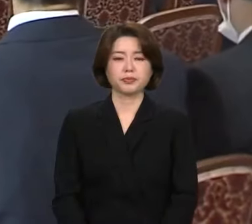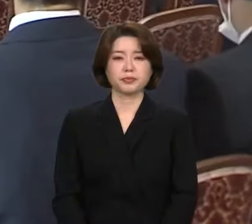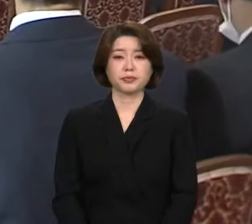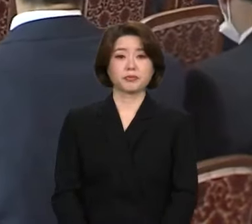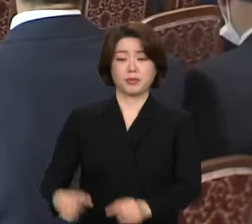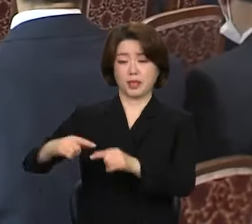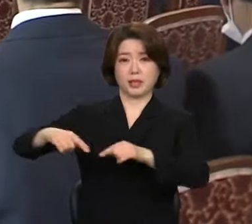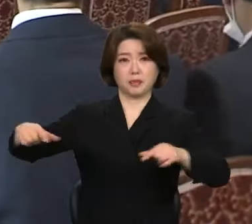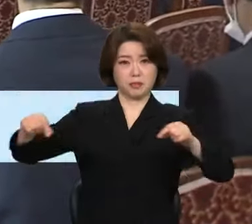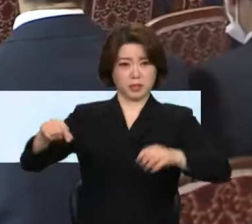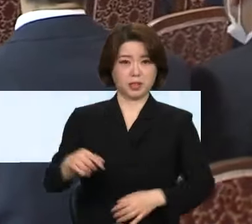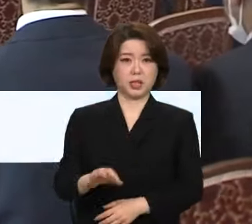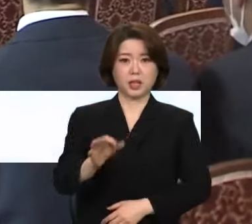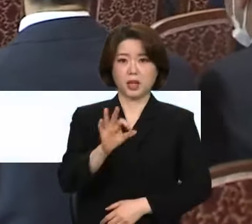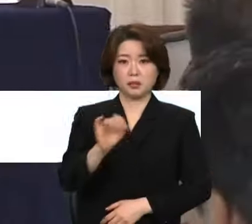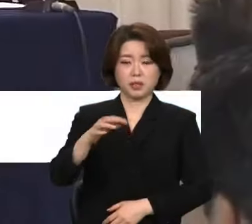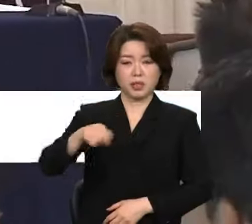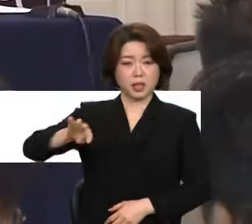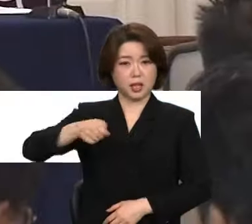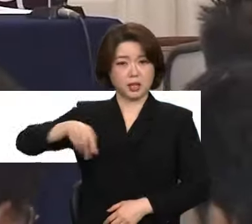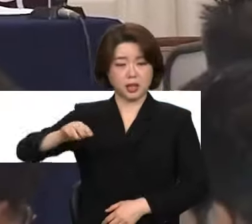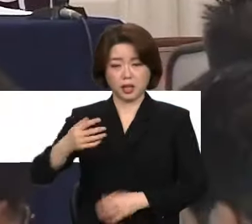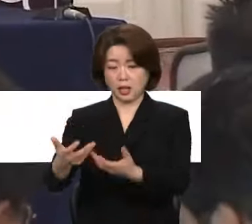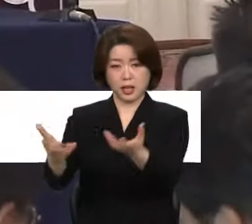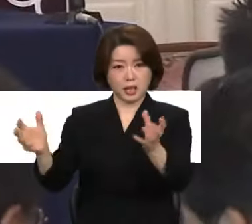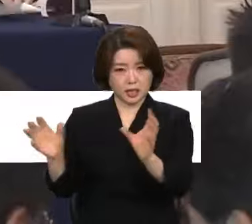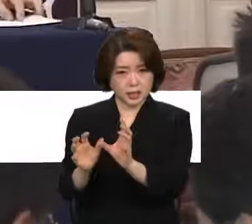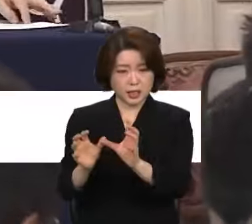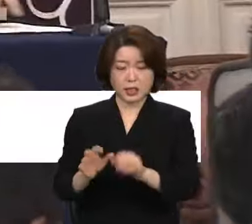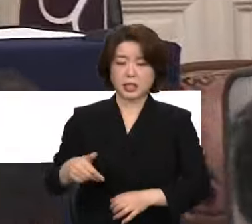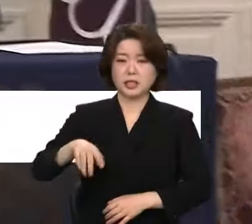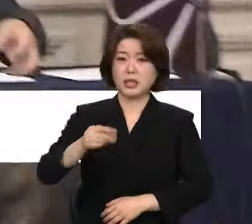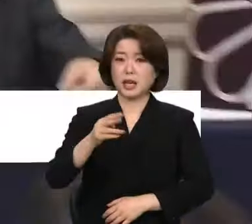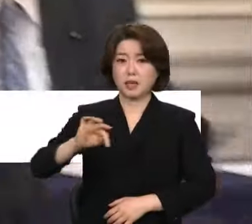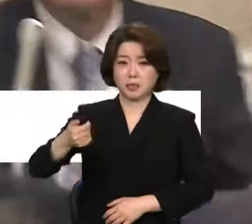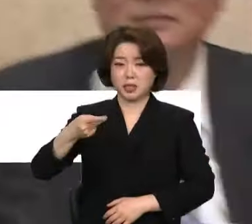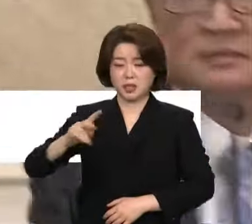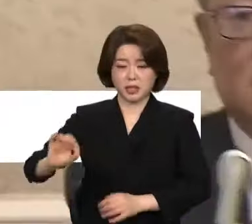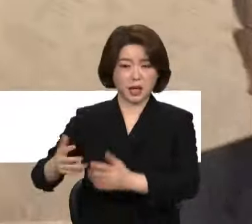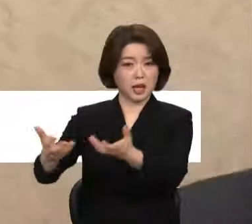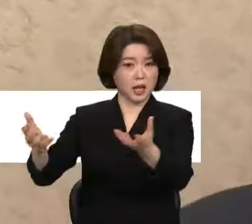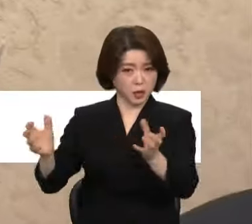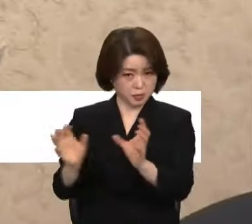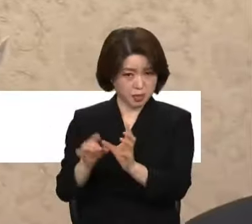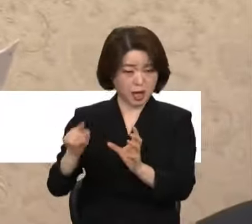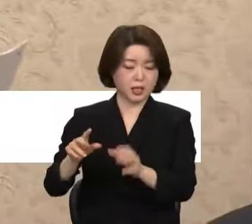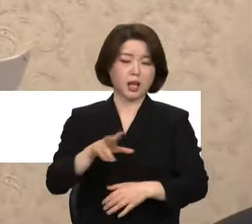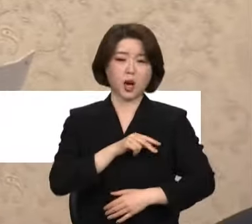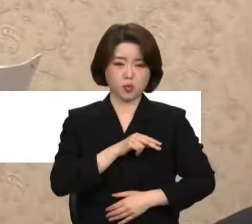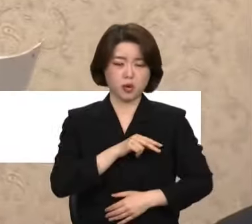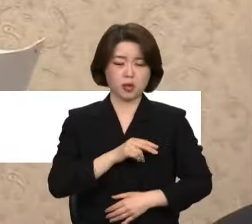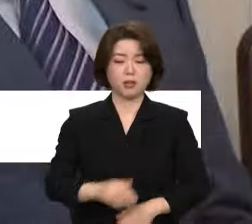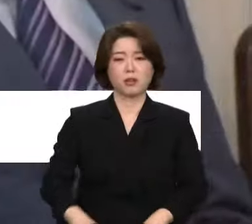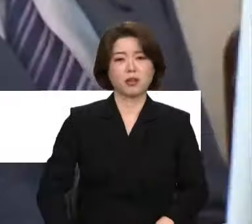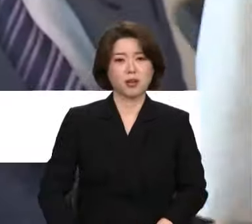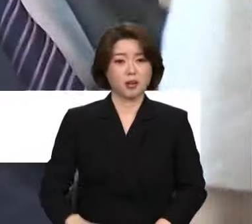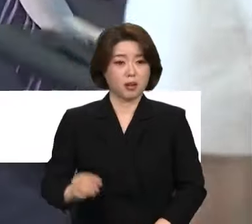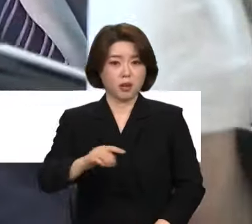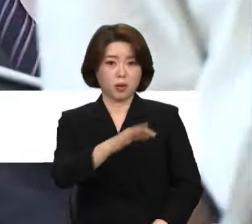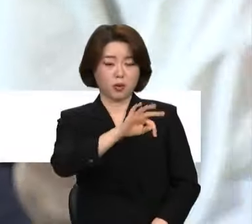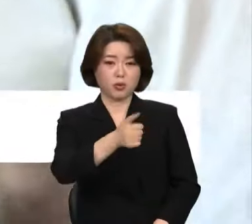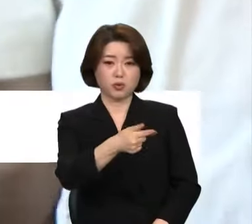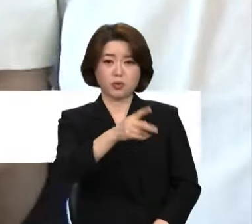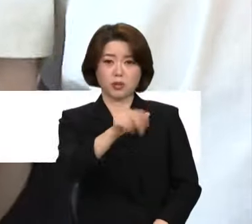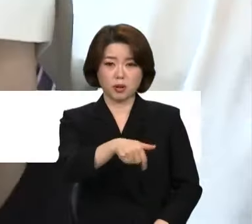일본 니가타현의 사도광산 세계유산 등재를 추진하는 다치바나 게이치로 등 일본 집권당의 자민당 의원들이 돌연 윤덕민